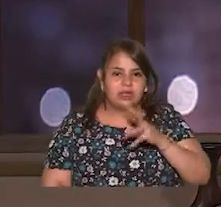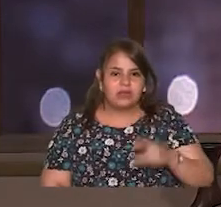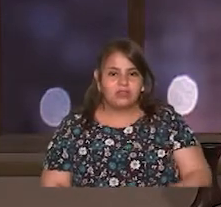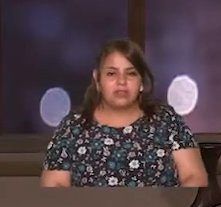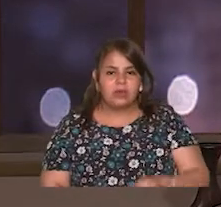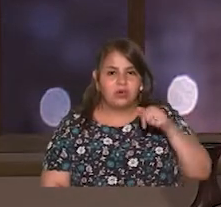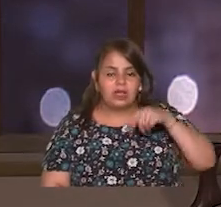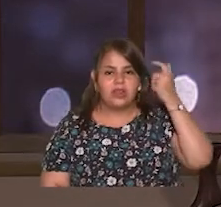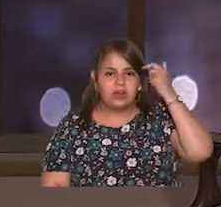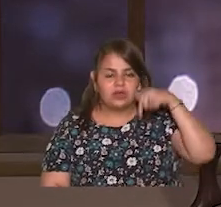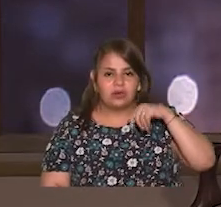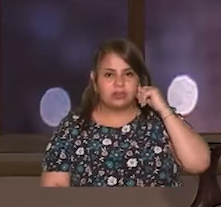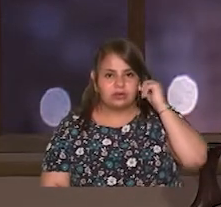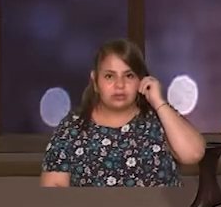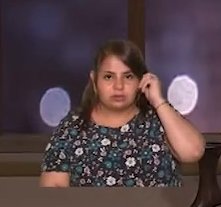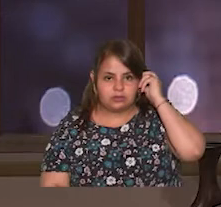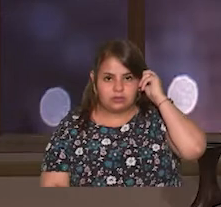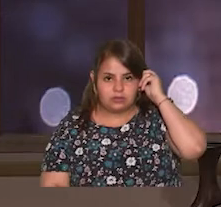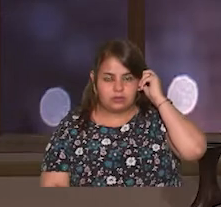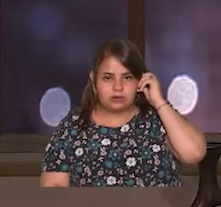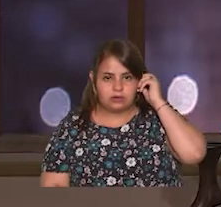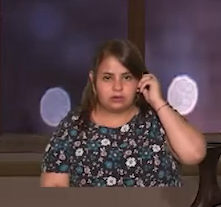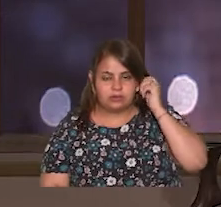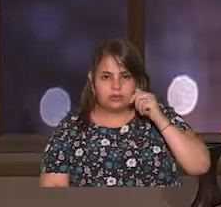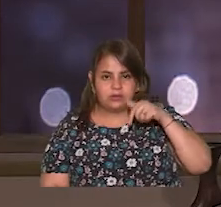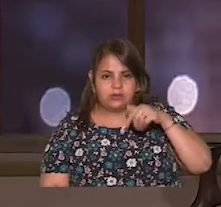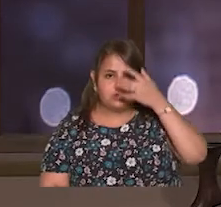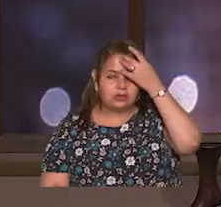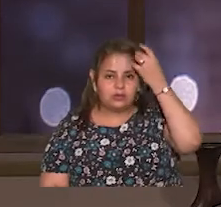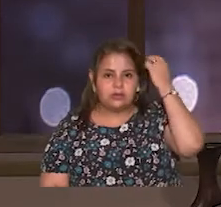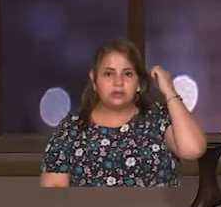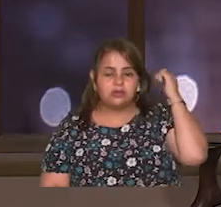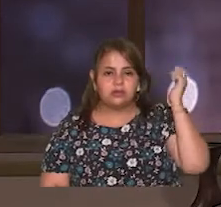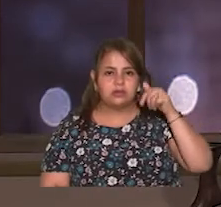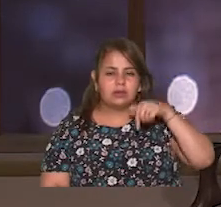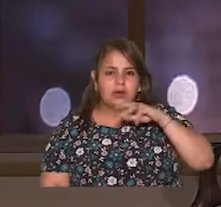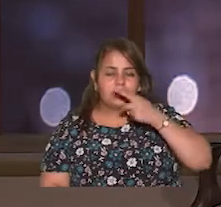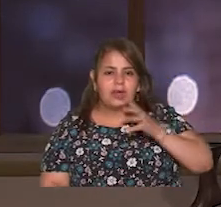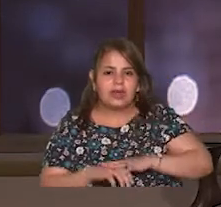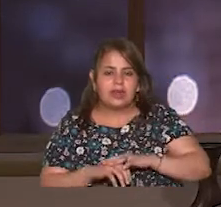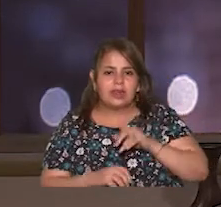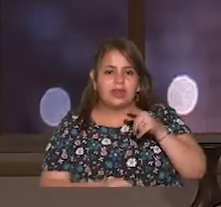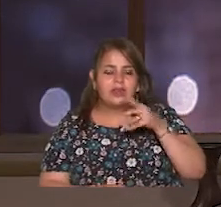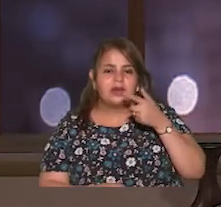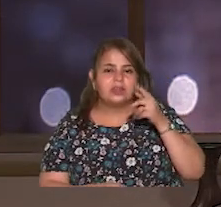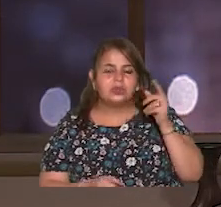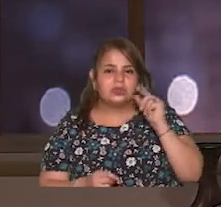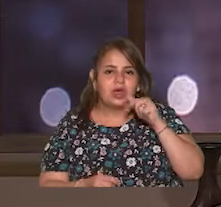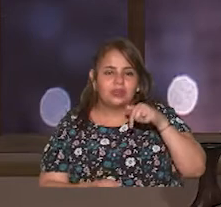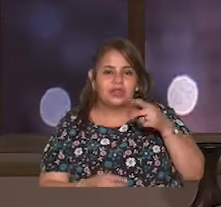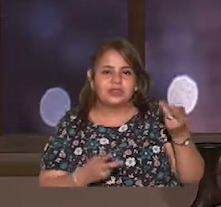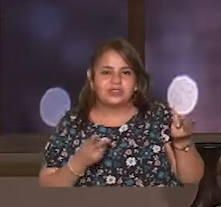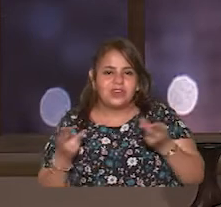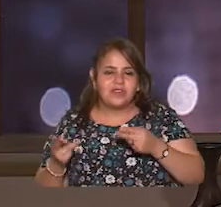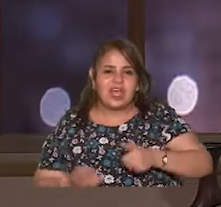كل ده هنعرفه معاكم، وأكتر أسئلة كتيرة عن مفهوم الرجولة هنكون معاكم النهاردة في حلقتنا. وبشرفنا جدا